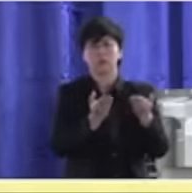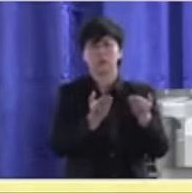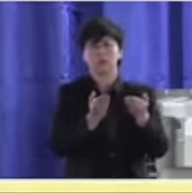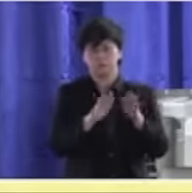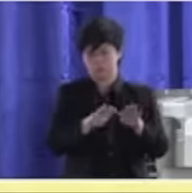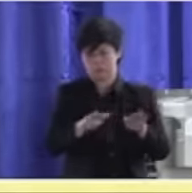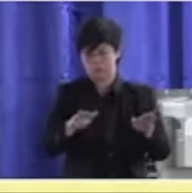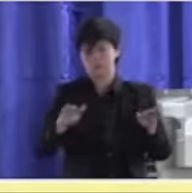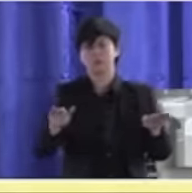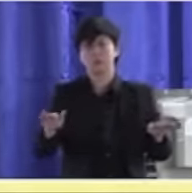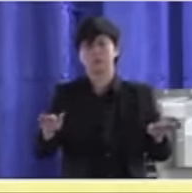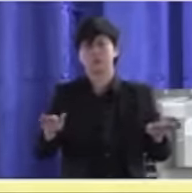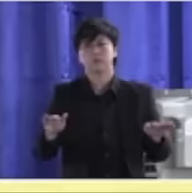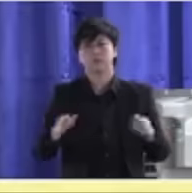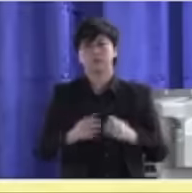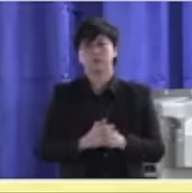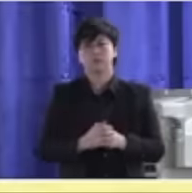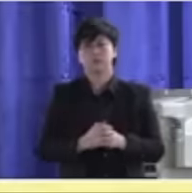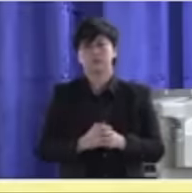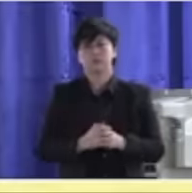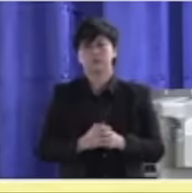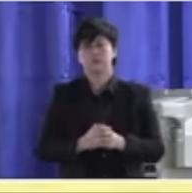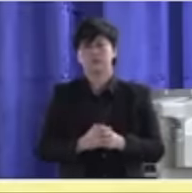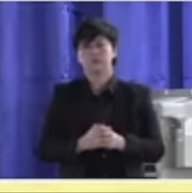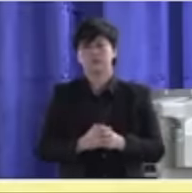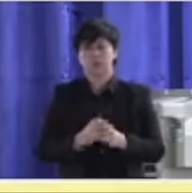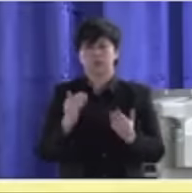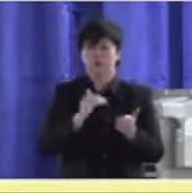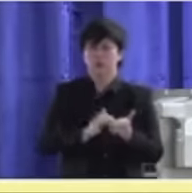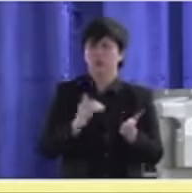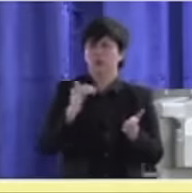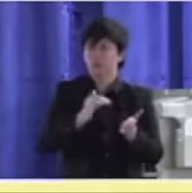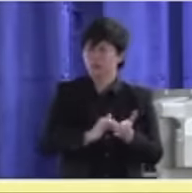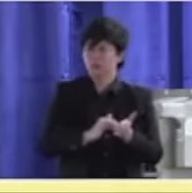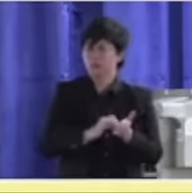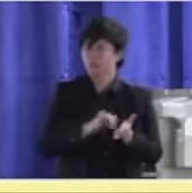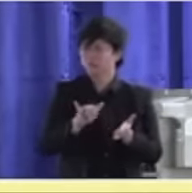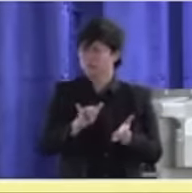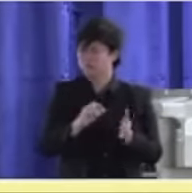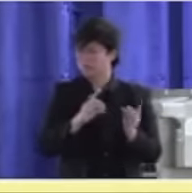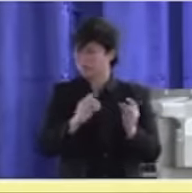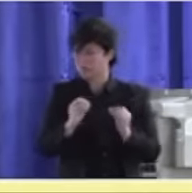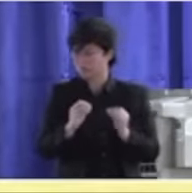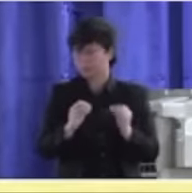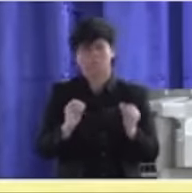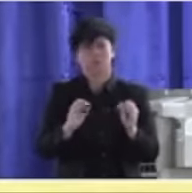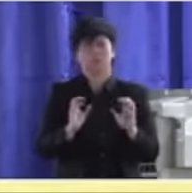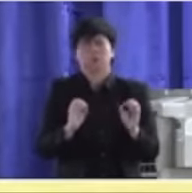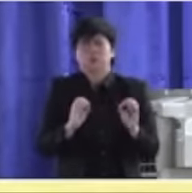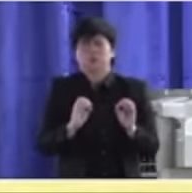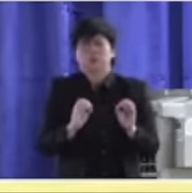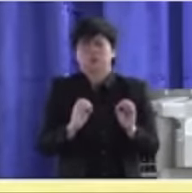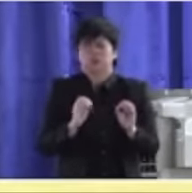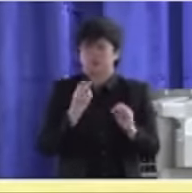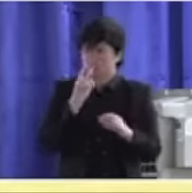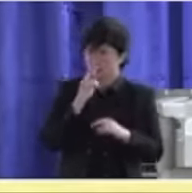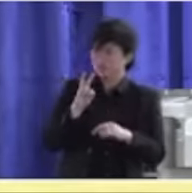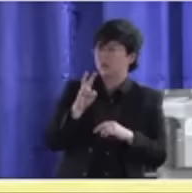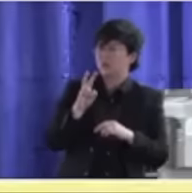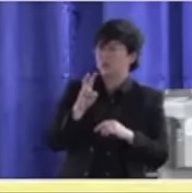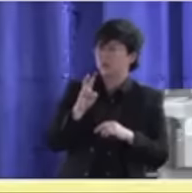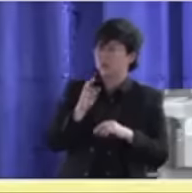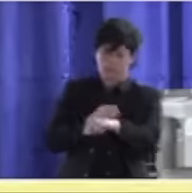bata. Dahil hindi pwedeng paulit-ulit na lang tayo sa ating ginagawa, pero wala naman tayong nakikita na